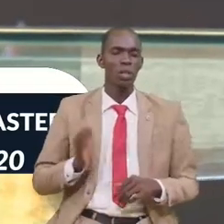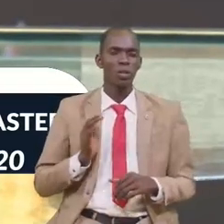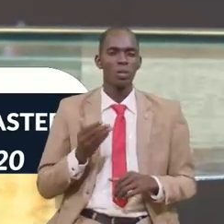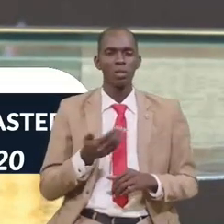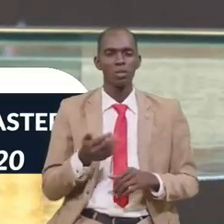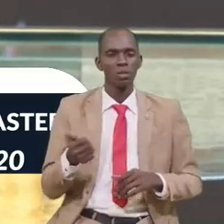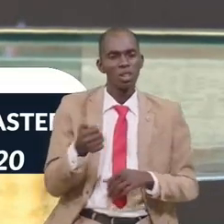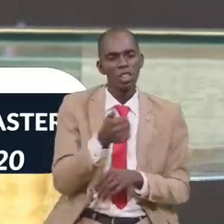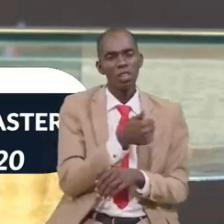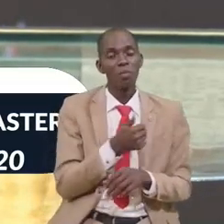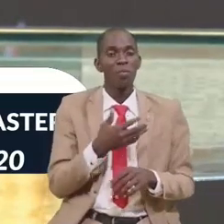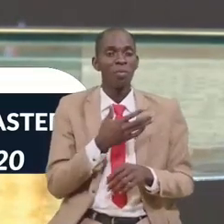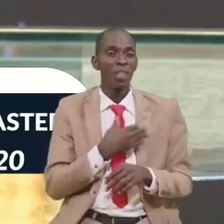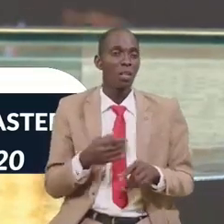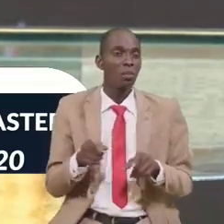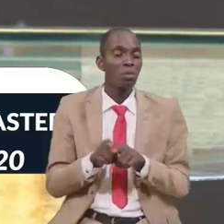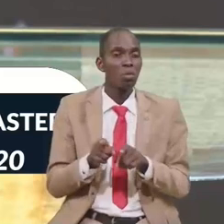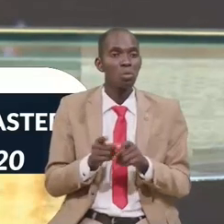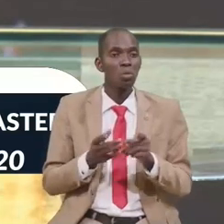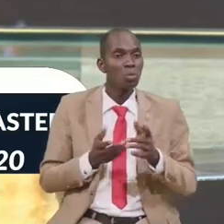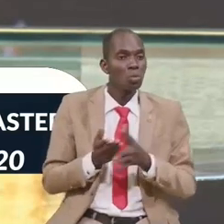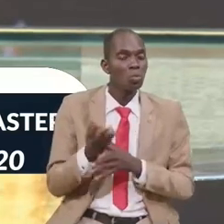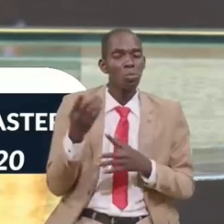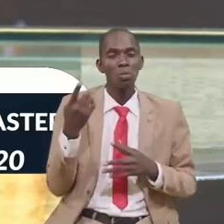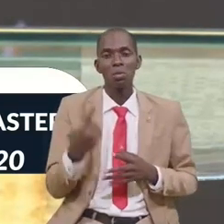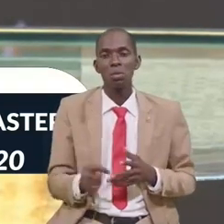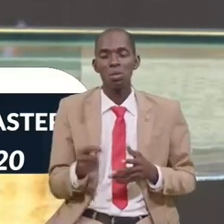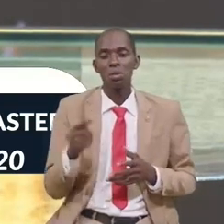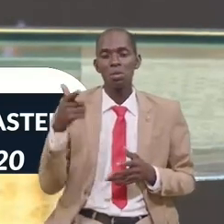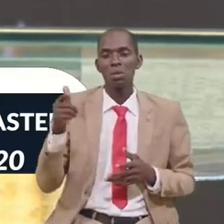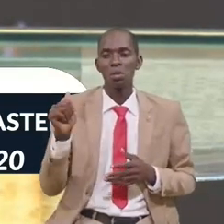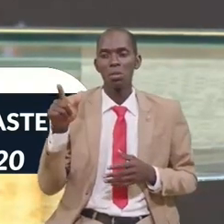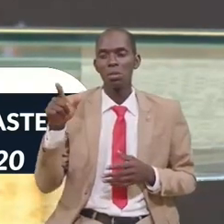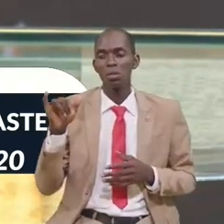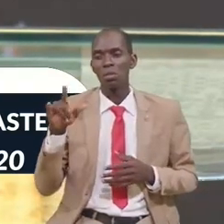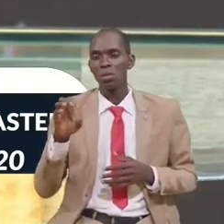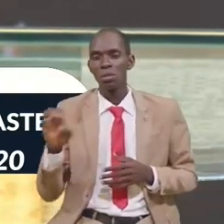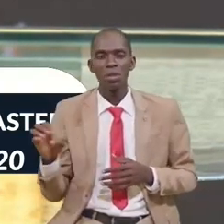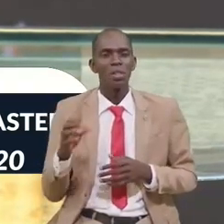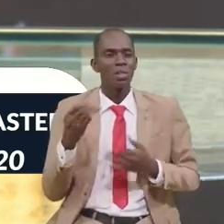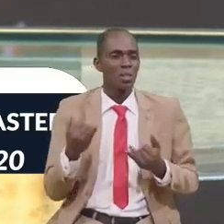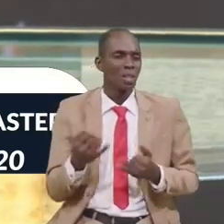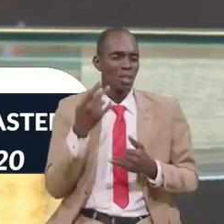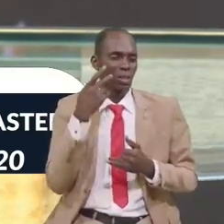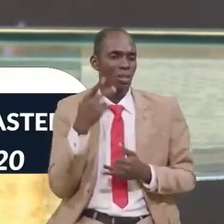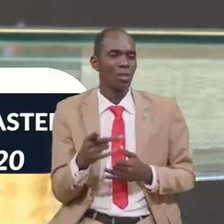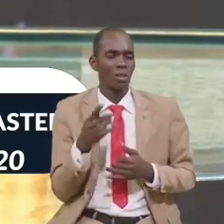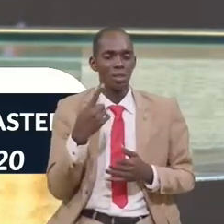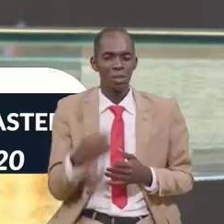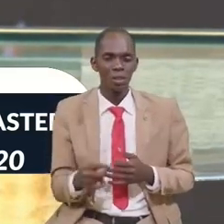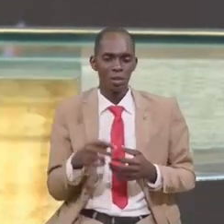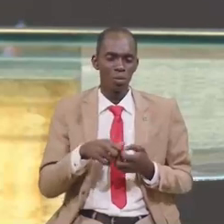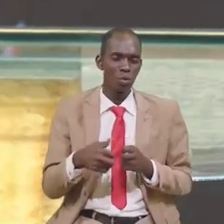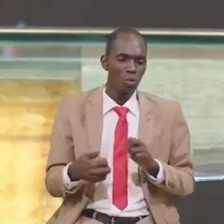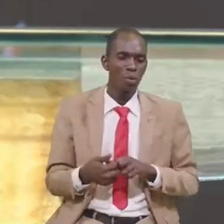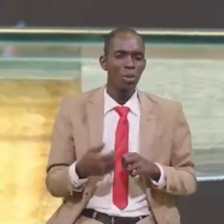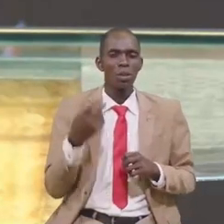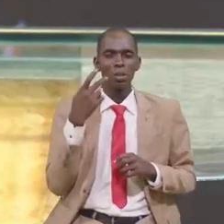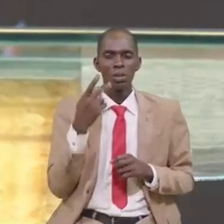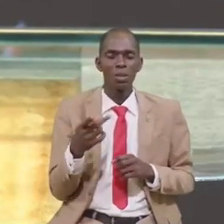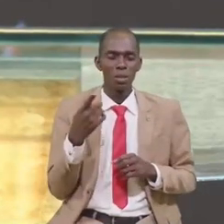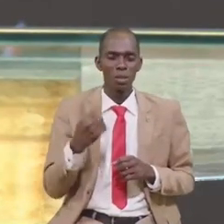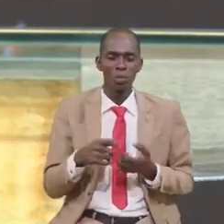allait, lui il allait par toutes les synagogues, par toute la Galilée, et ben, regardez notre condition, regardez l'état de notre